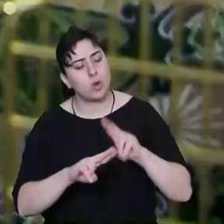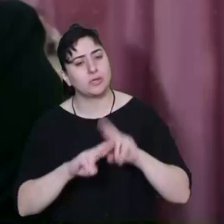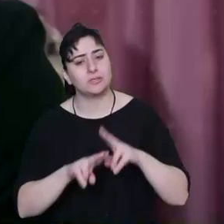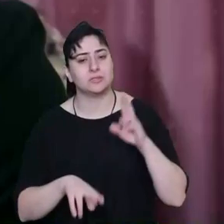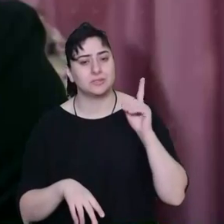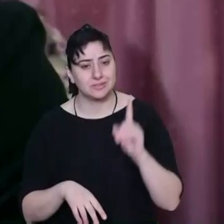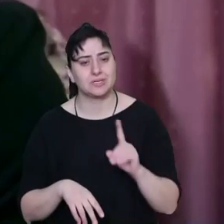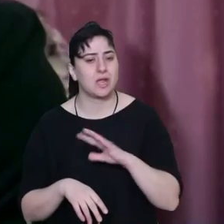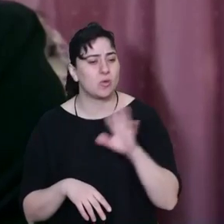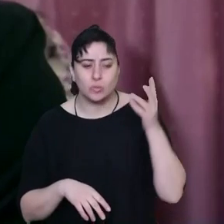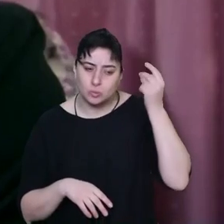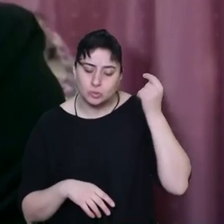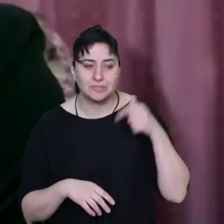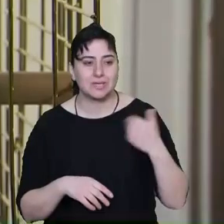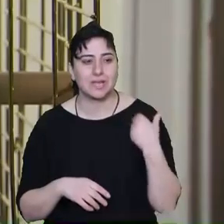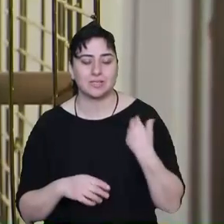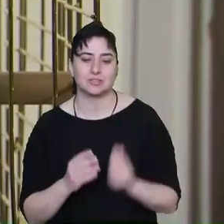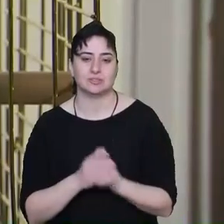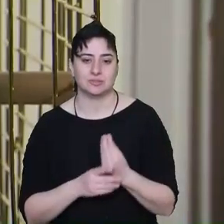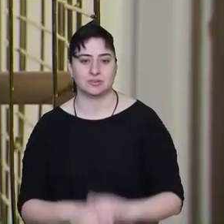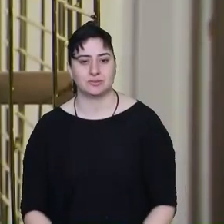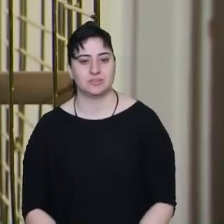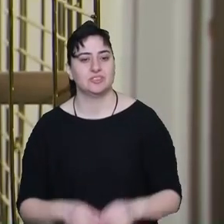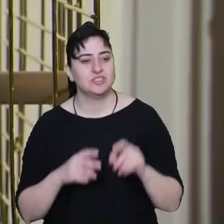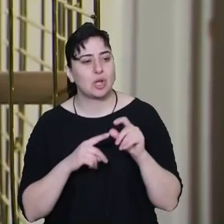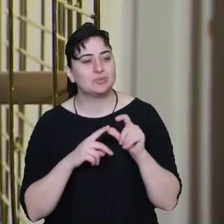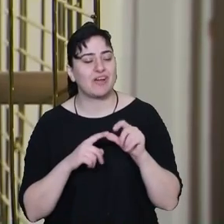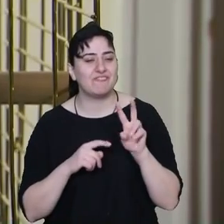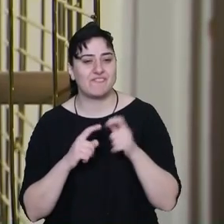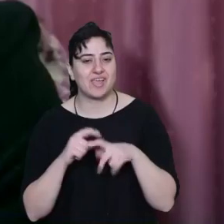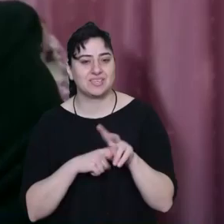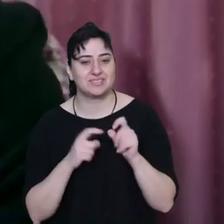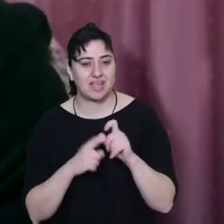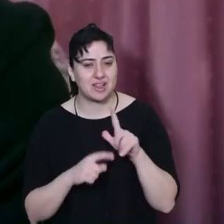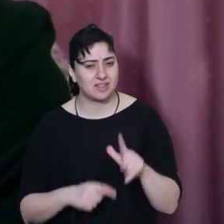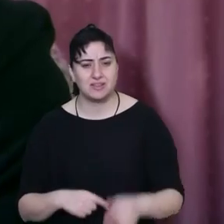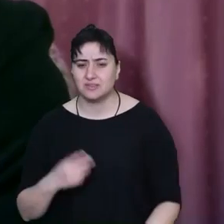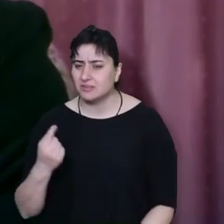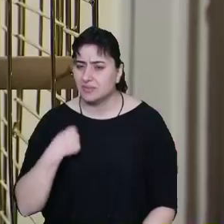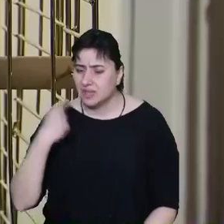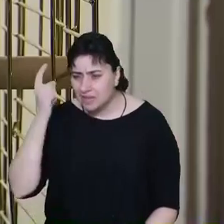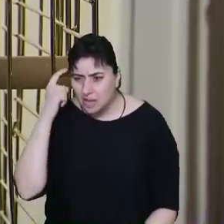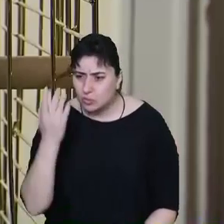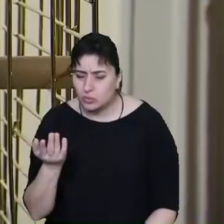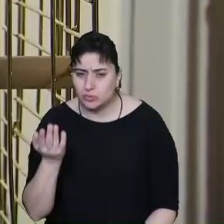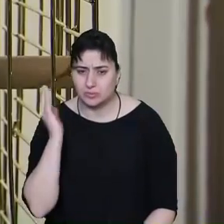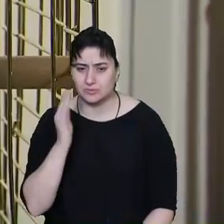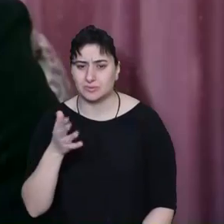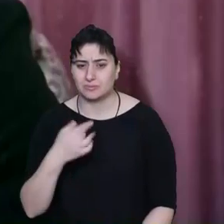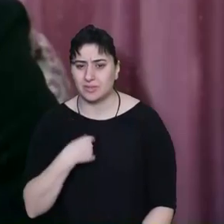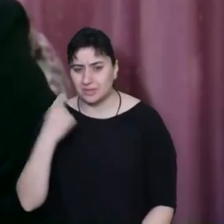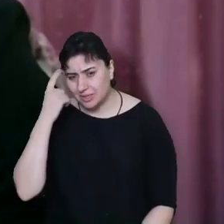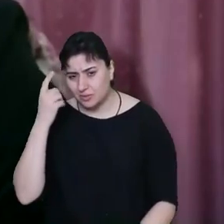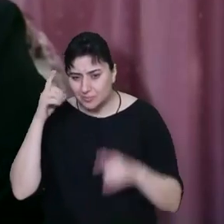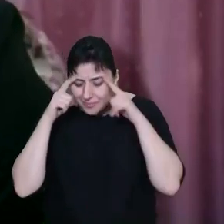de önceden bildiği her şeyi unutsun. Şapşal Veysel. Şapşal Veysel. Anam sen beni nasıl tanıdın? Bir de beri